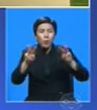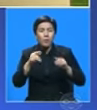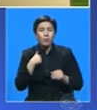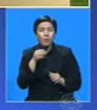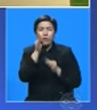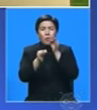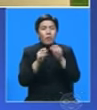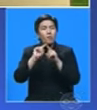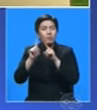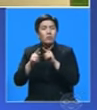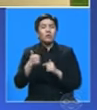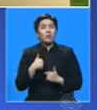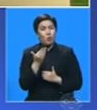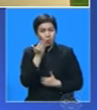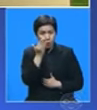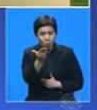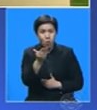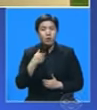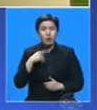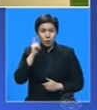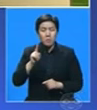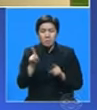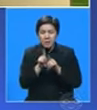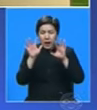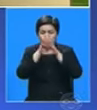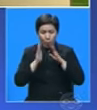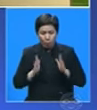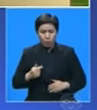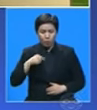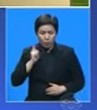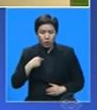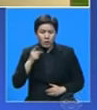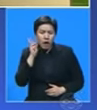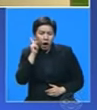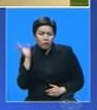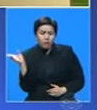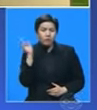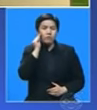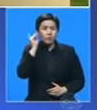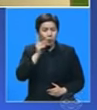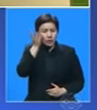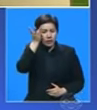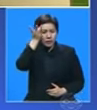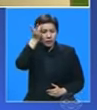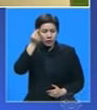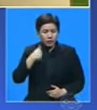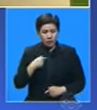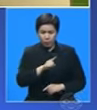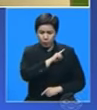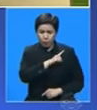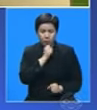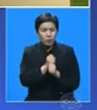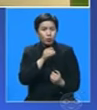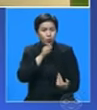สมควรผมอยากจะขอร้องนะครับช่วยกันลืมตาให้กว้างไตร่ตรองใคร่ครวญว่าเราแต่ละคนมีหน้าที่อย่างไรต้องทำอย่าง